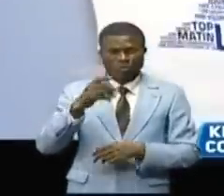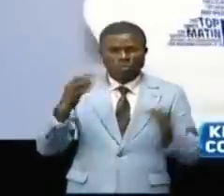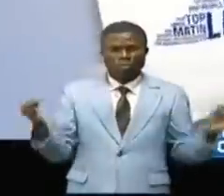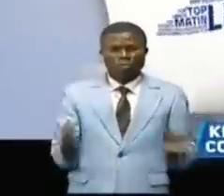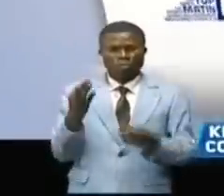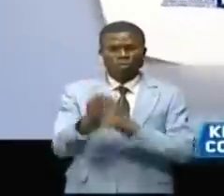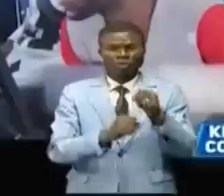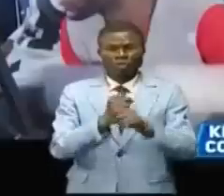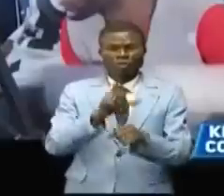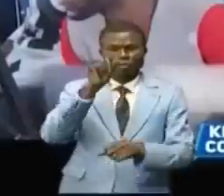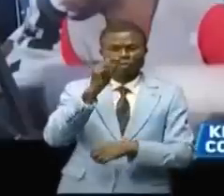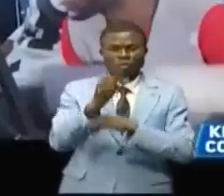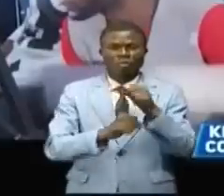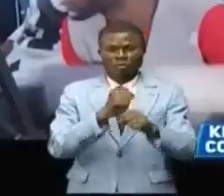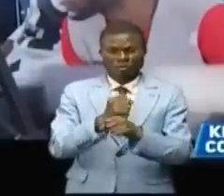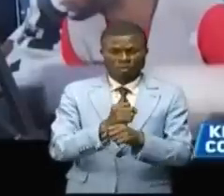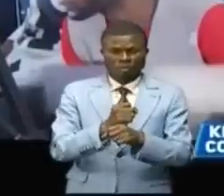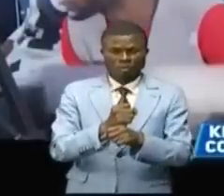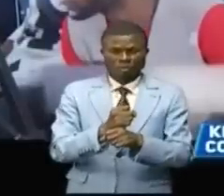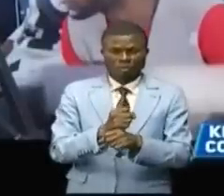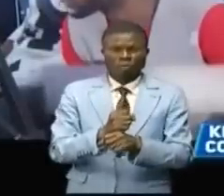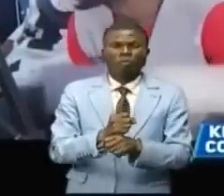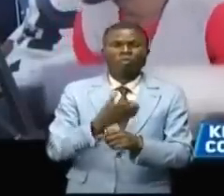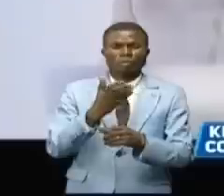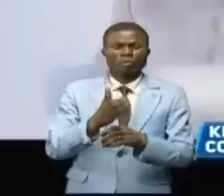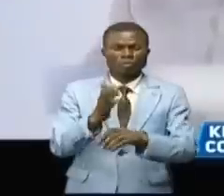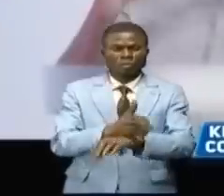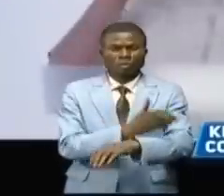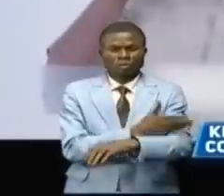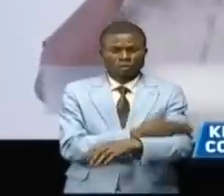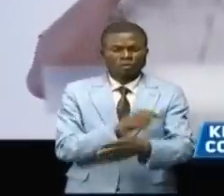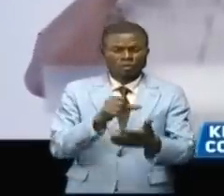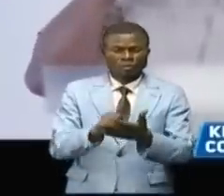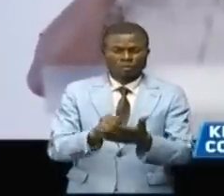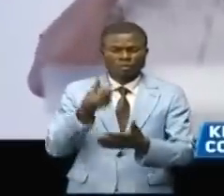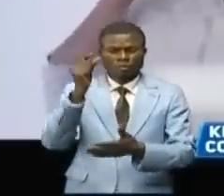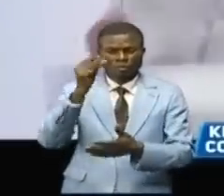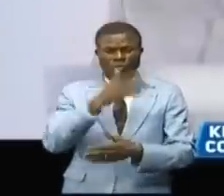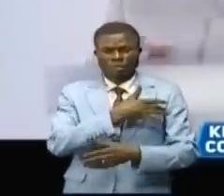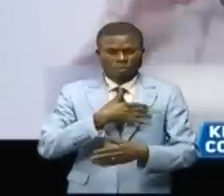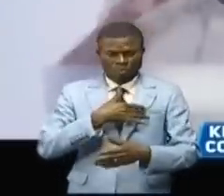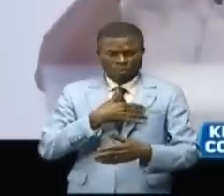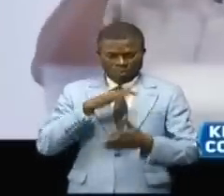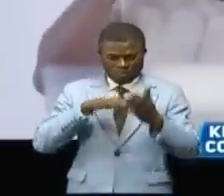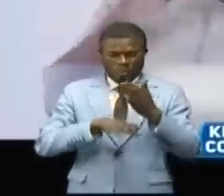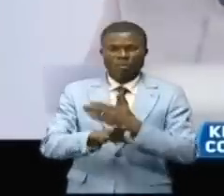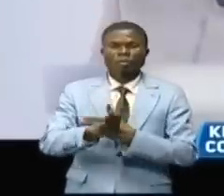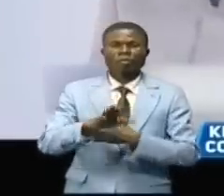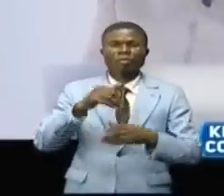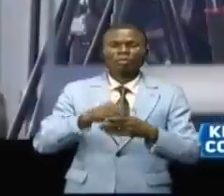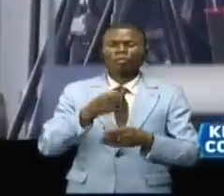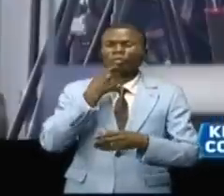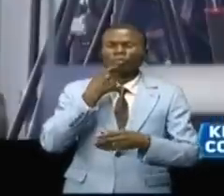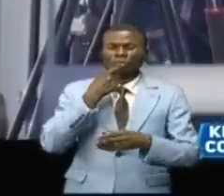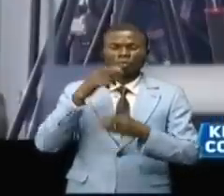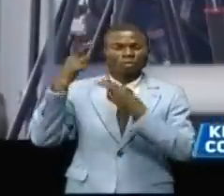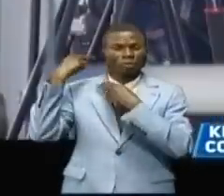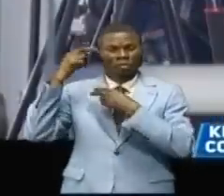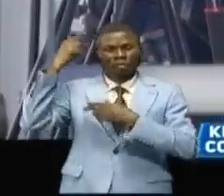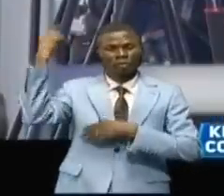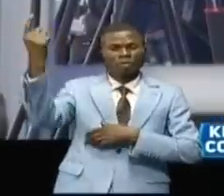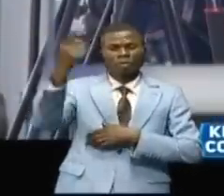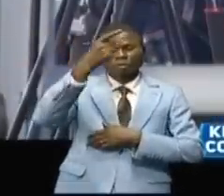congolais. Fort de cette présence remarquée, elle est en train d'écrire en lettres d'or. Son nom est cristallisé, son aura professionnel, dans le